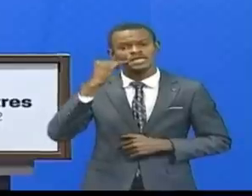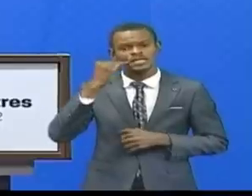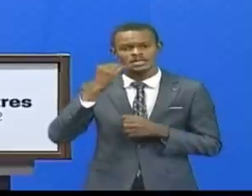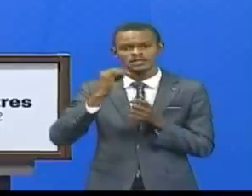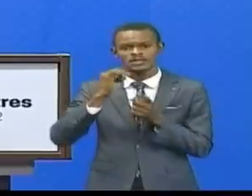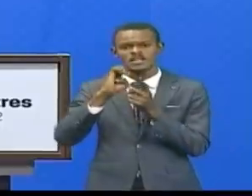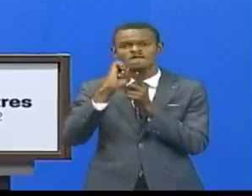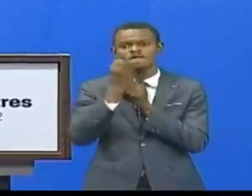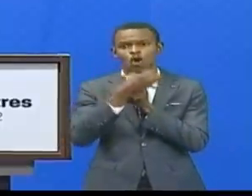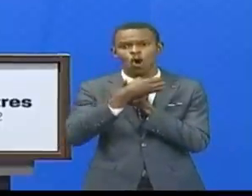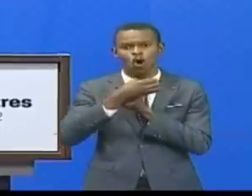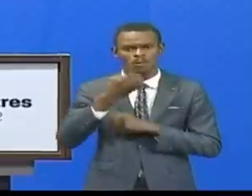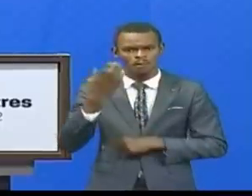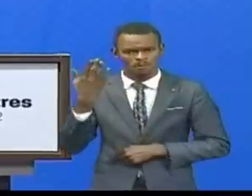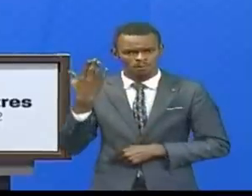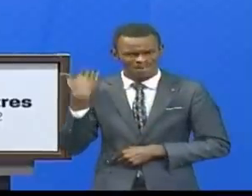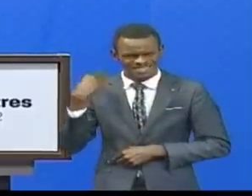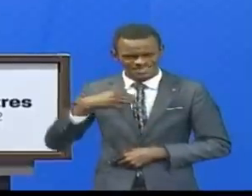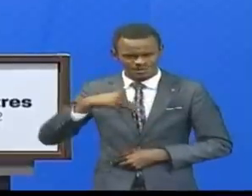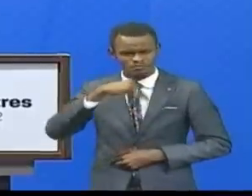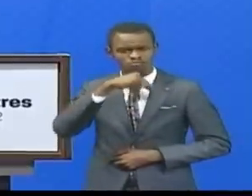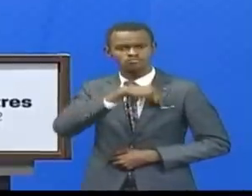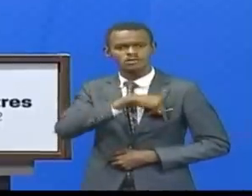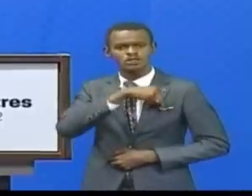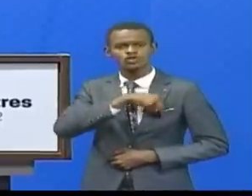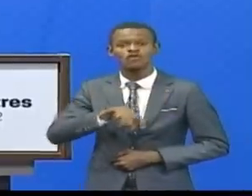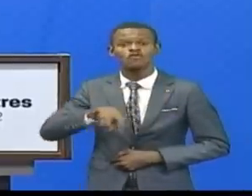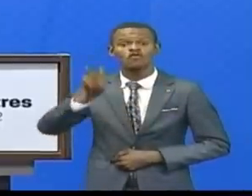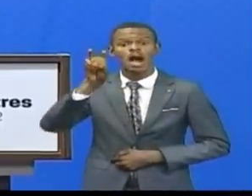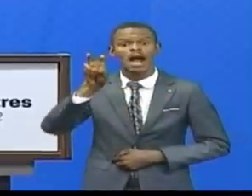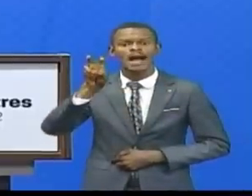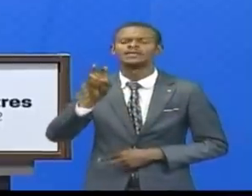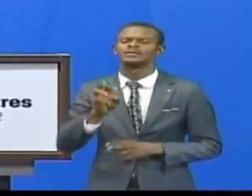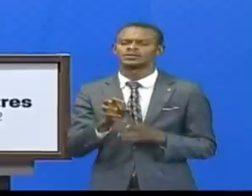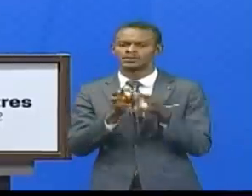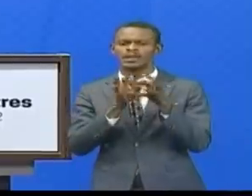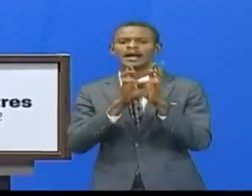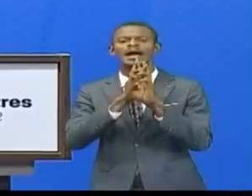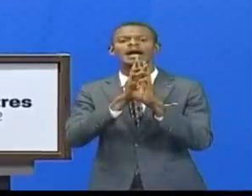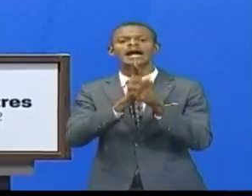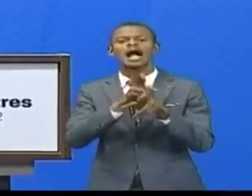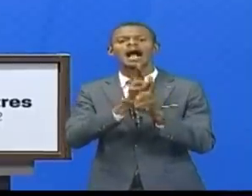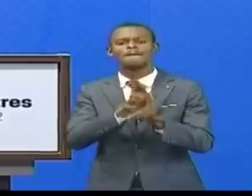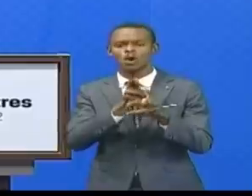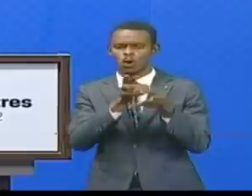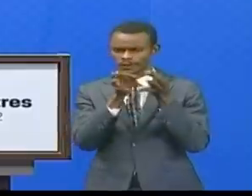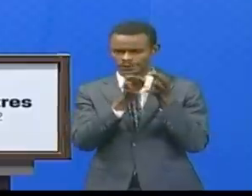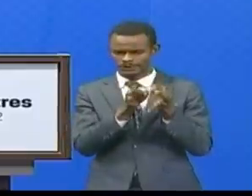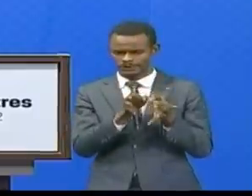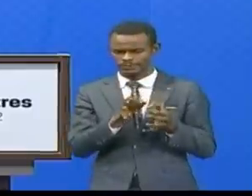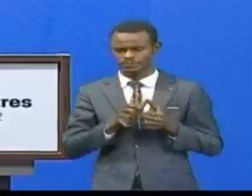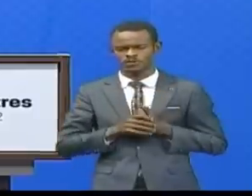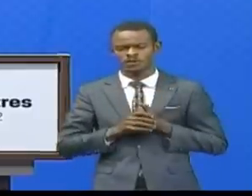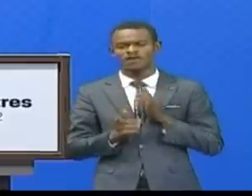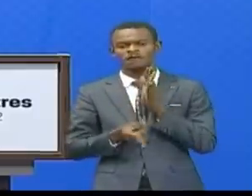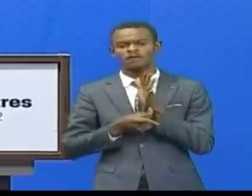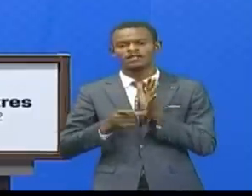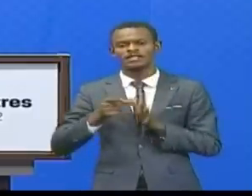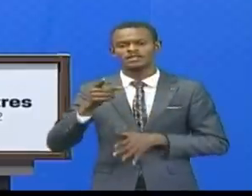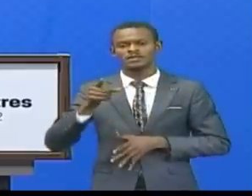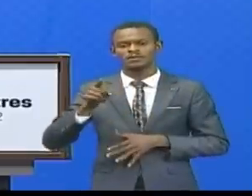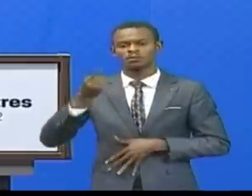La vice-première ministre et ministre de l'Environnement et Développement Rural Durable a présenté au